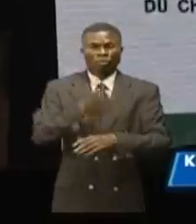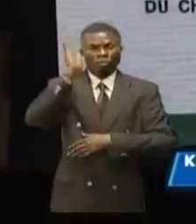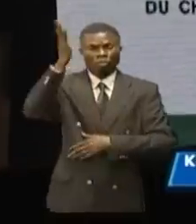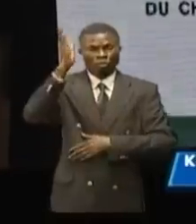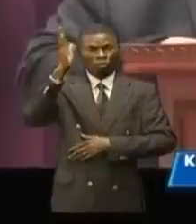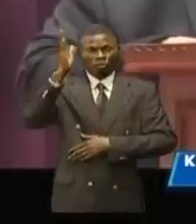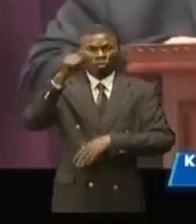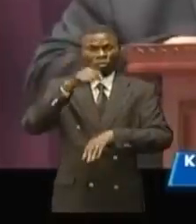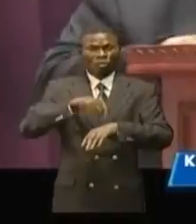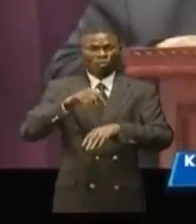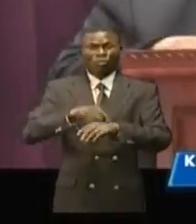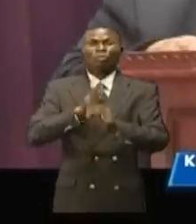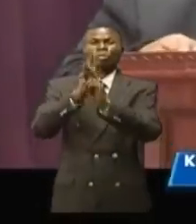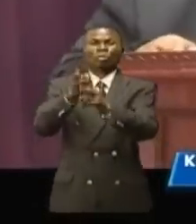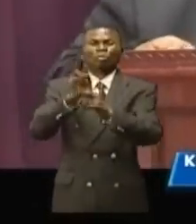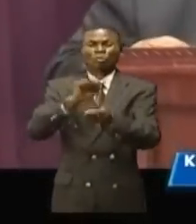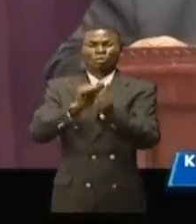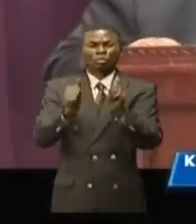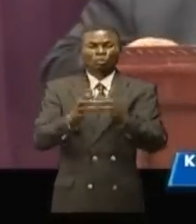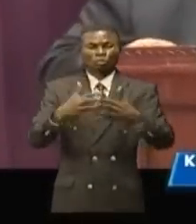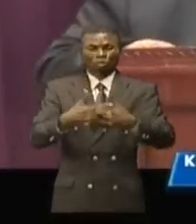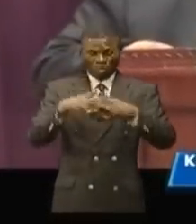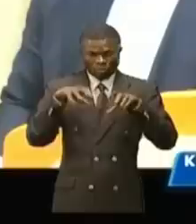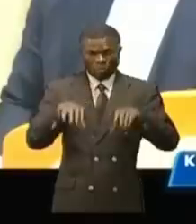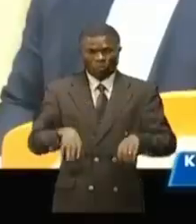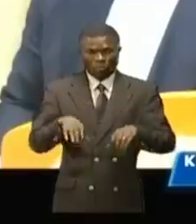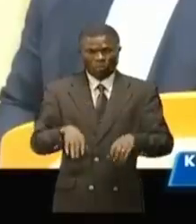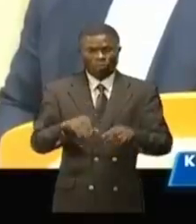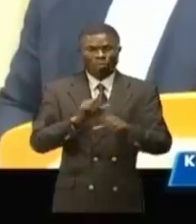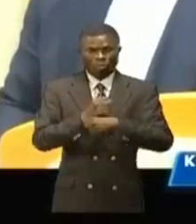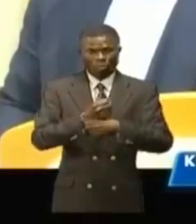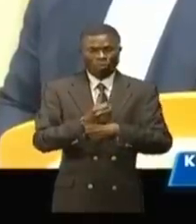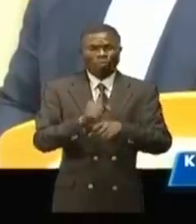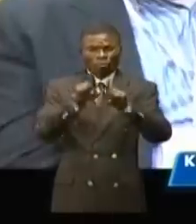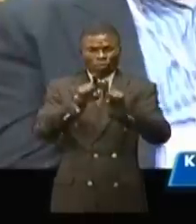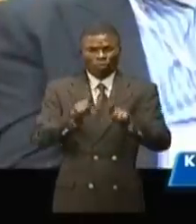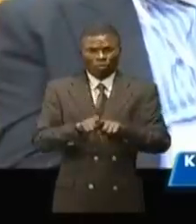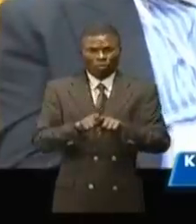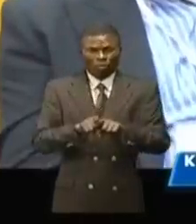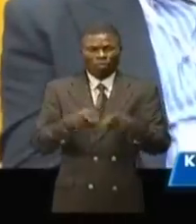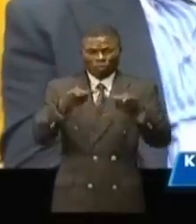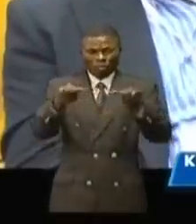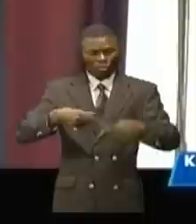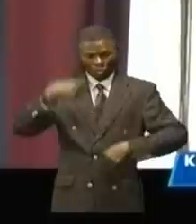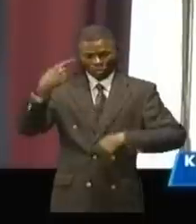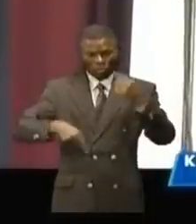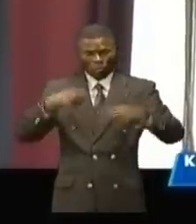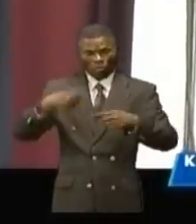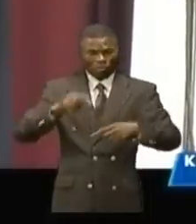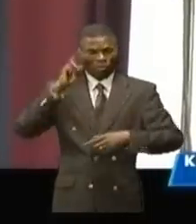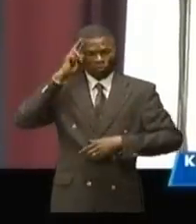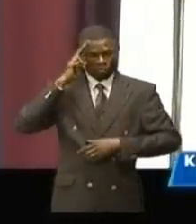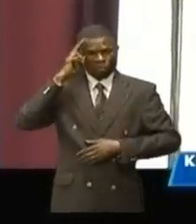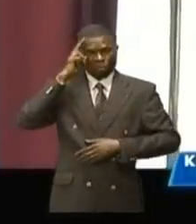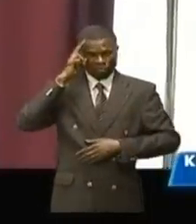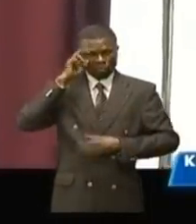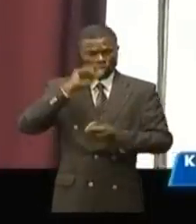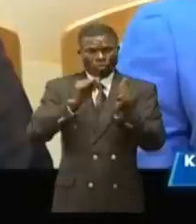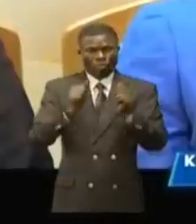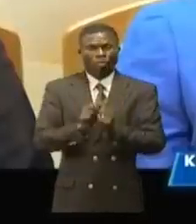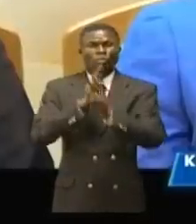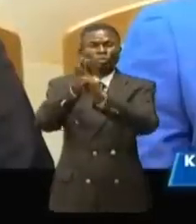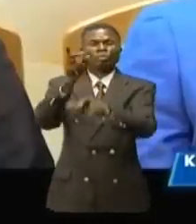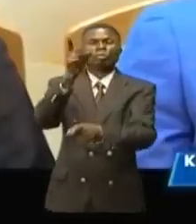dresser l'état des lieux de l'endoscopie en RDC constituent également un cadre de discussion et de réflexion sur des